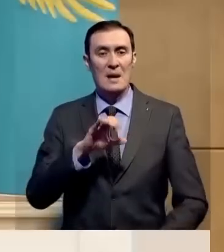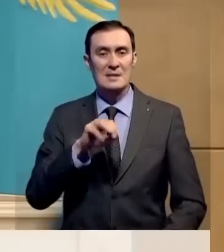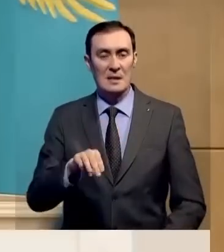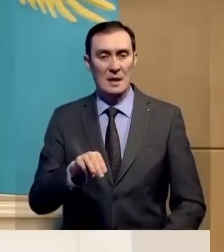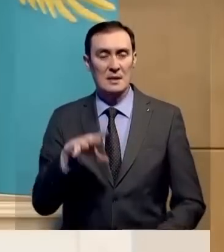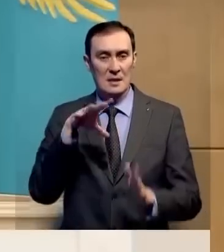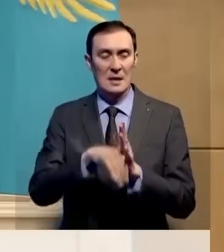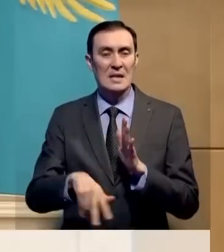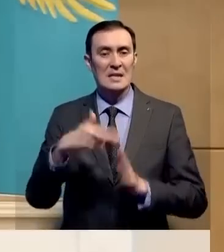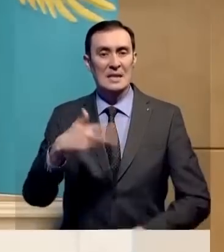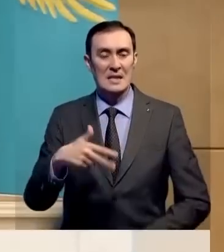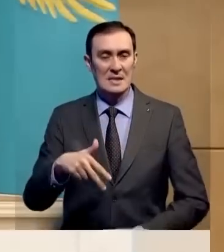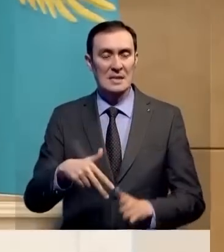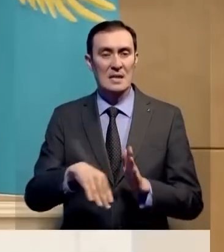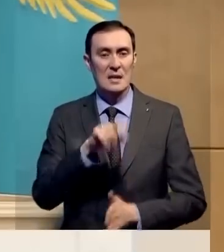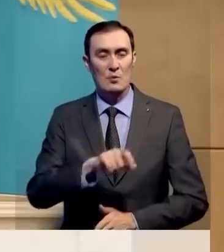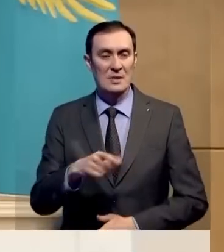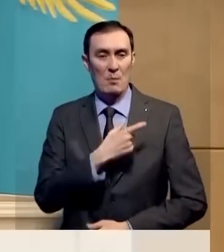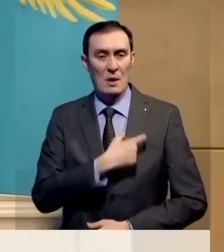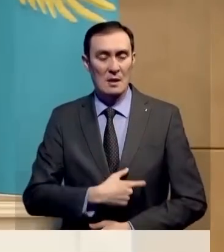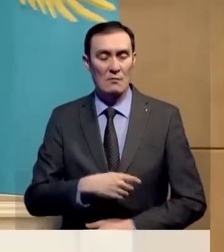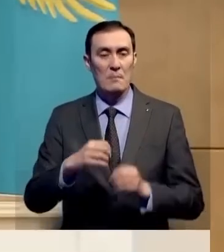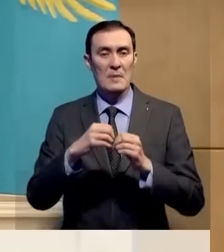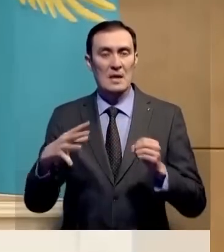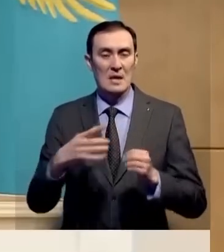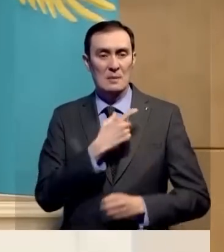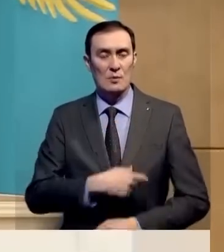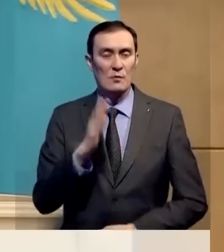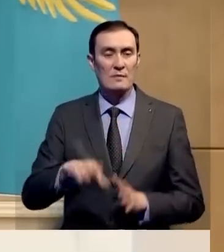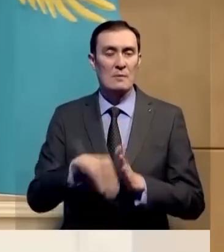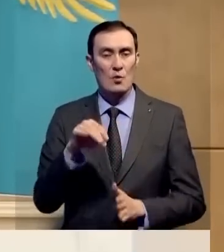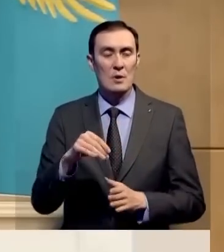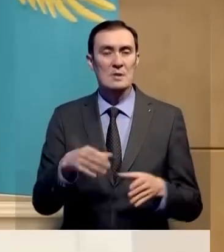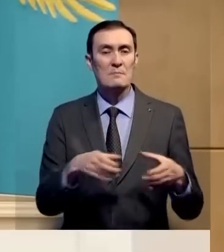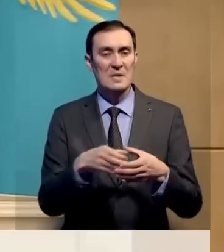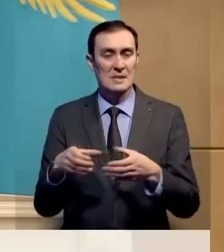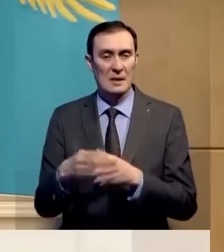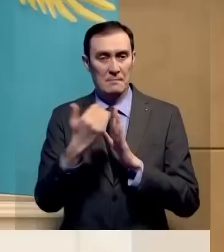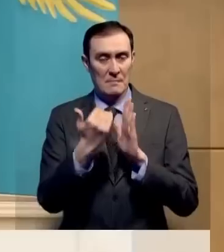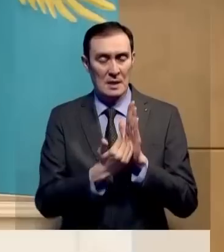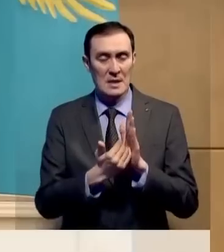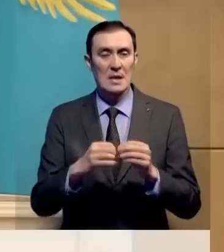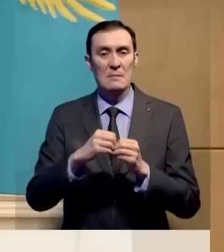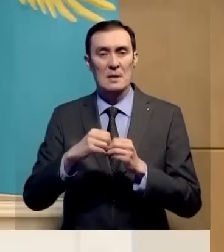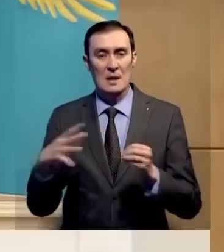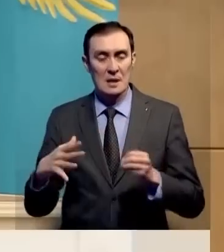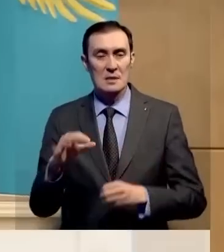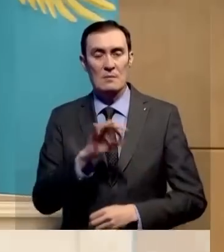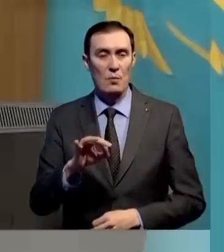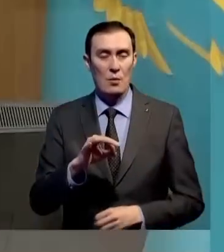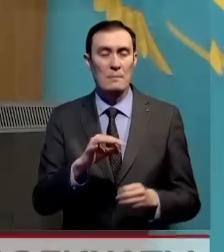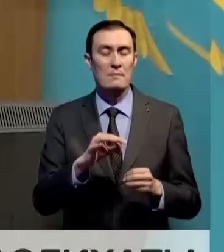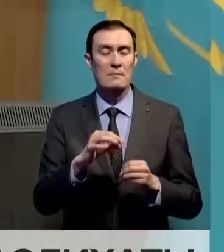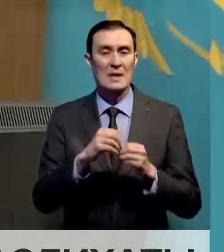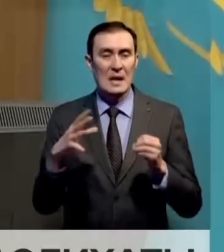30 депутатских мандатов, то 15 из них будет избираться по партийным спискам и 15 по